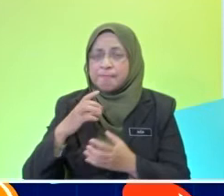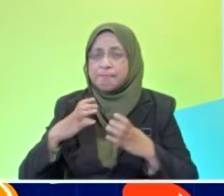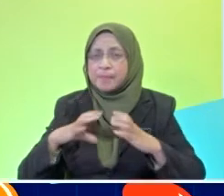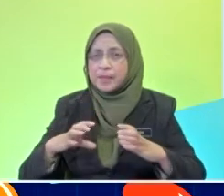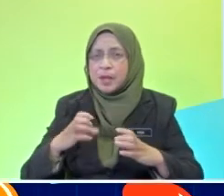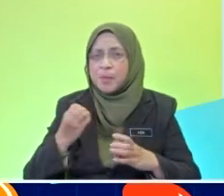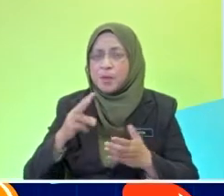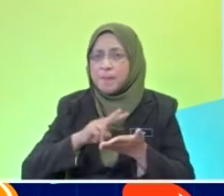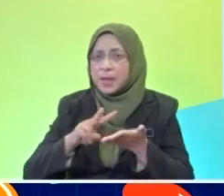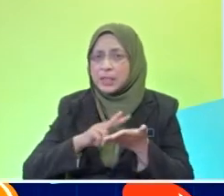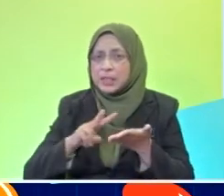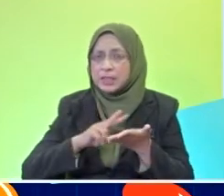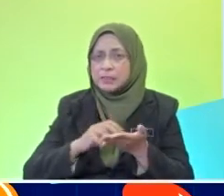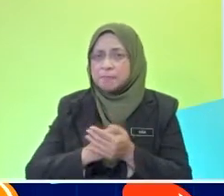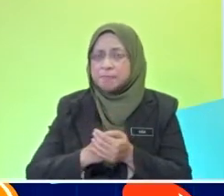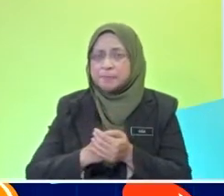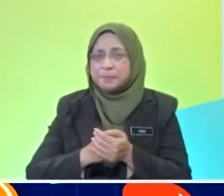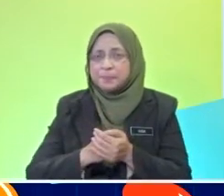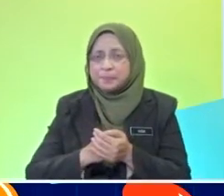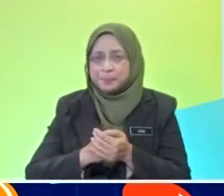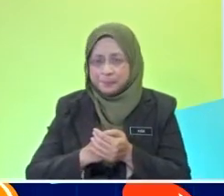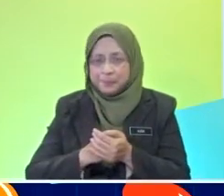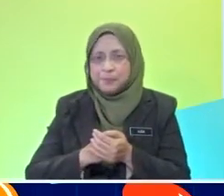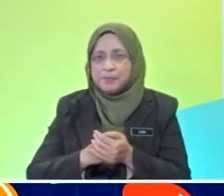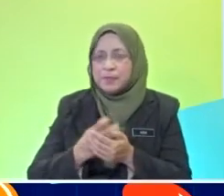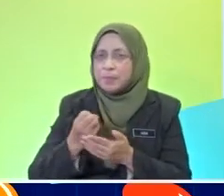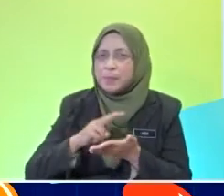berapa bacaan sudut kita bagi segi 4 sama ni?